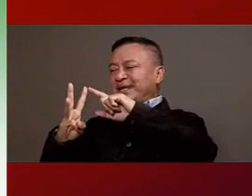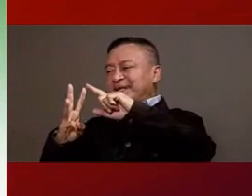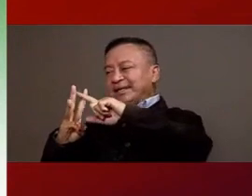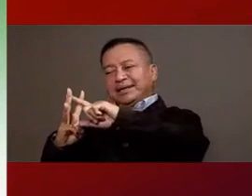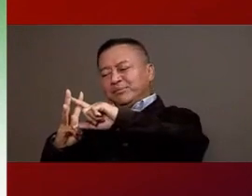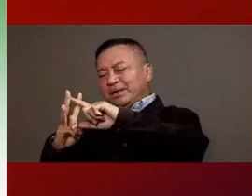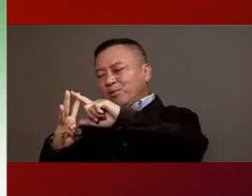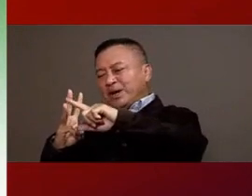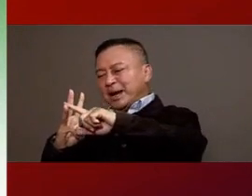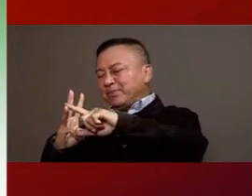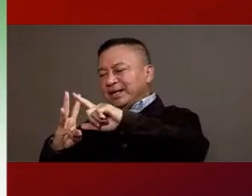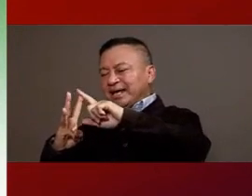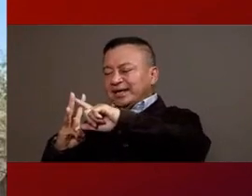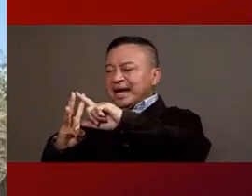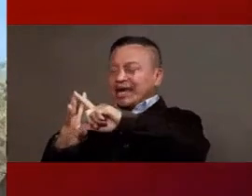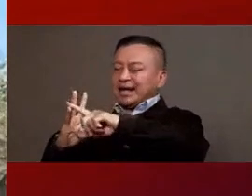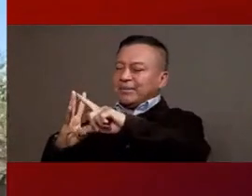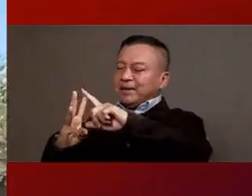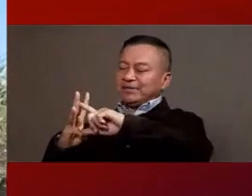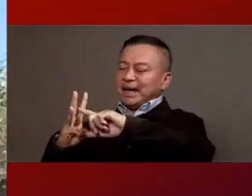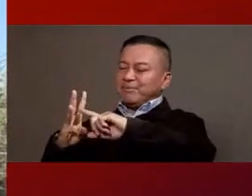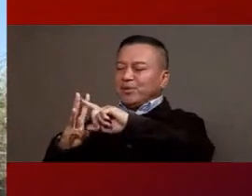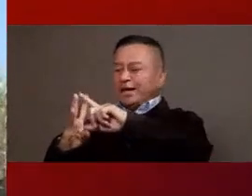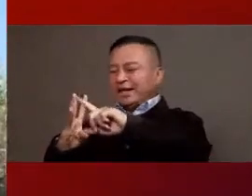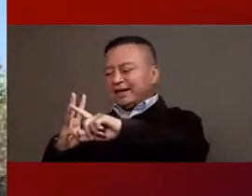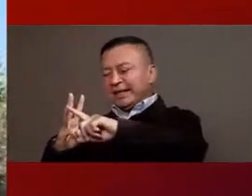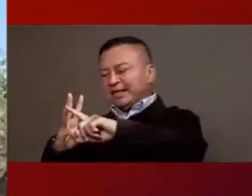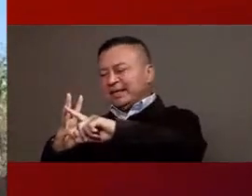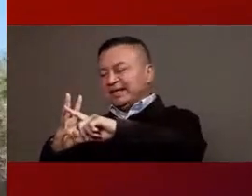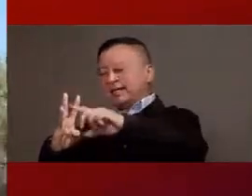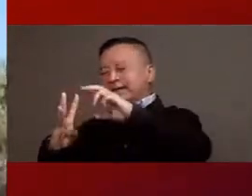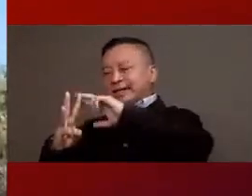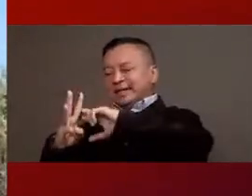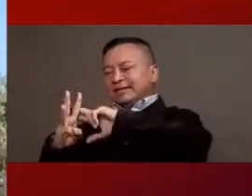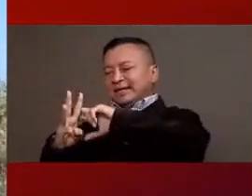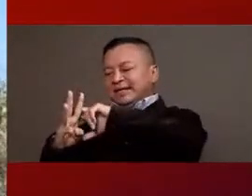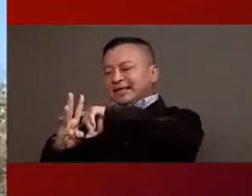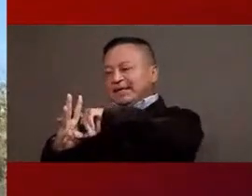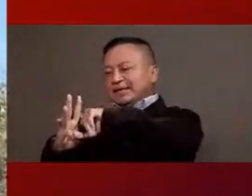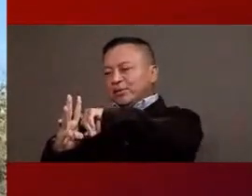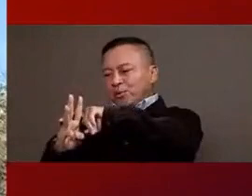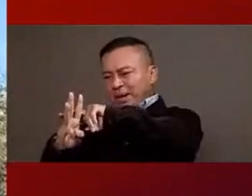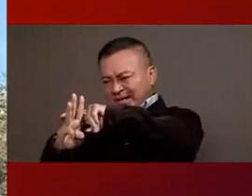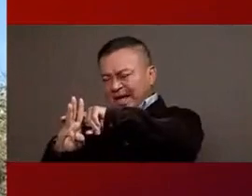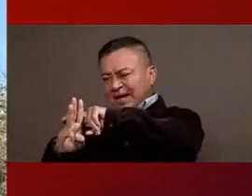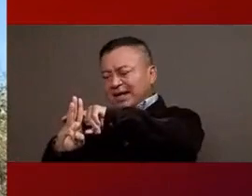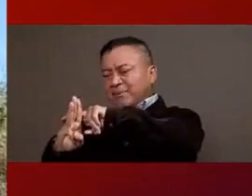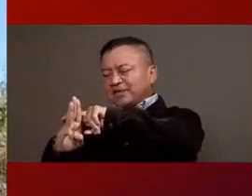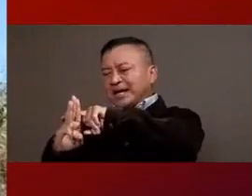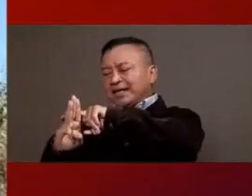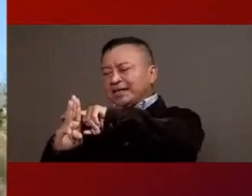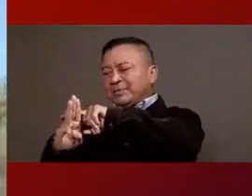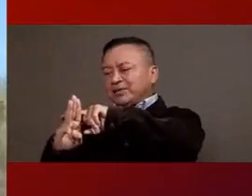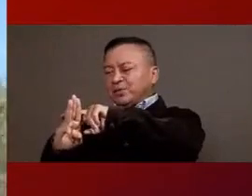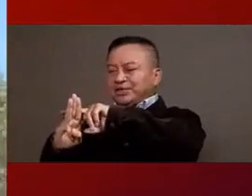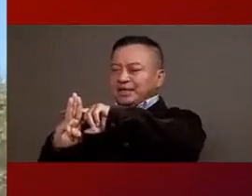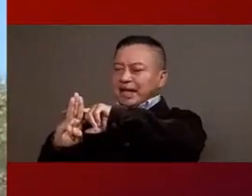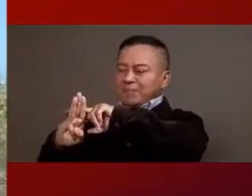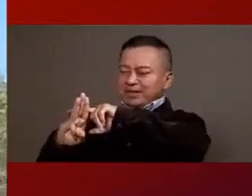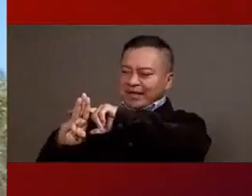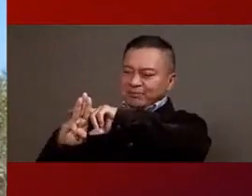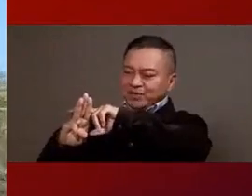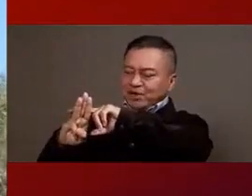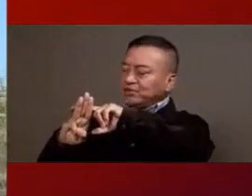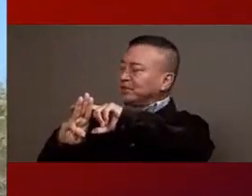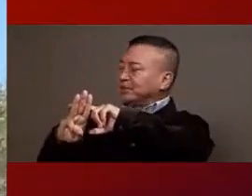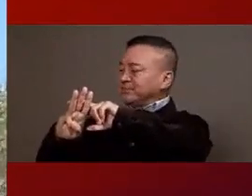วันนี้มีผู้นำที่เก่งกล้านะครับและ3หน่วยเนี่ยก็เก่งจริงสิ่งที่ถูกพัฒนาและนำมาใช้เป็นตัวชี้ขาด